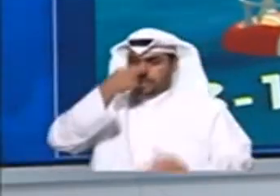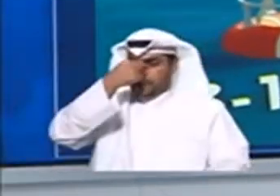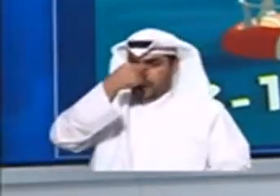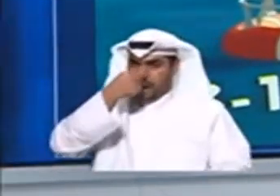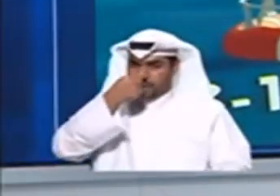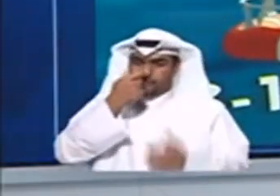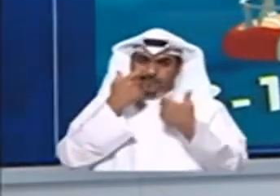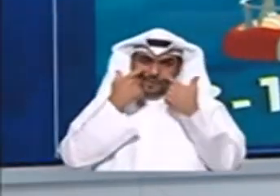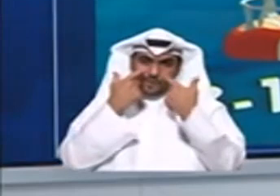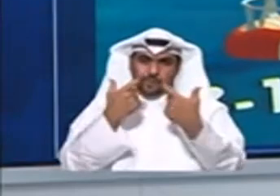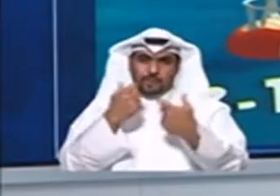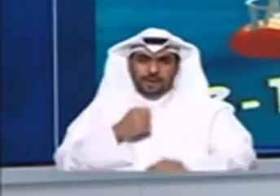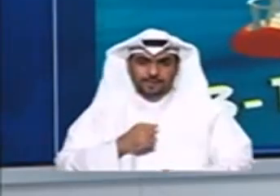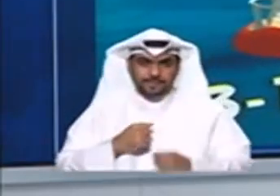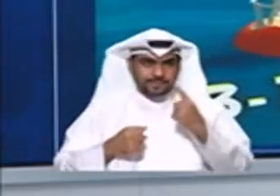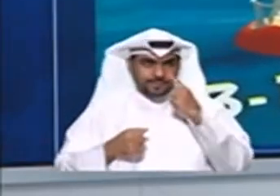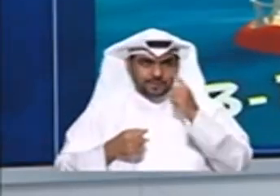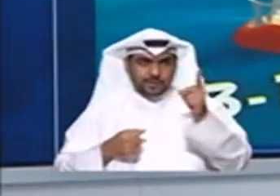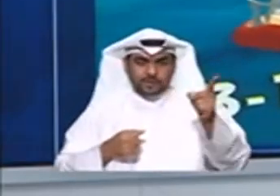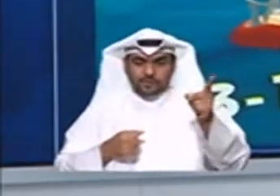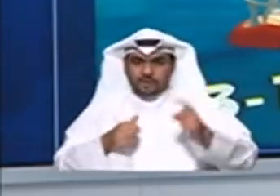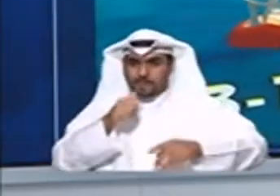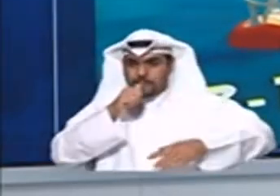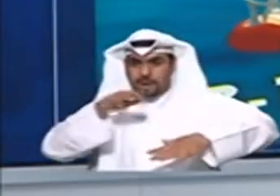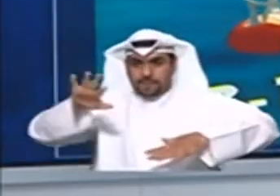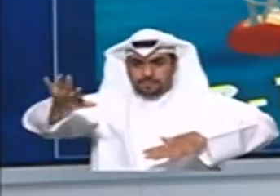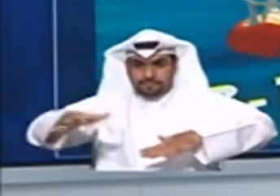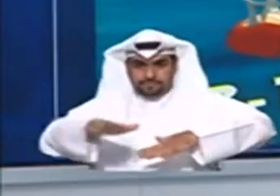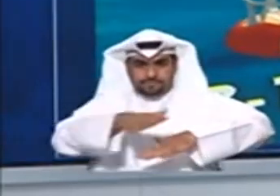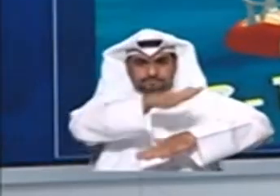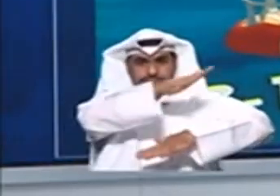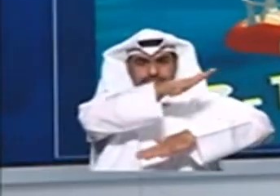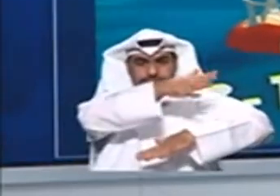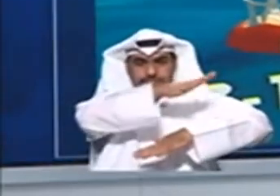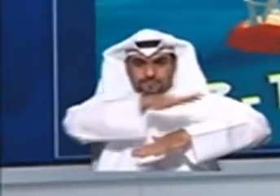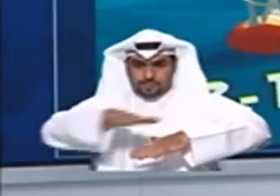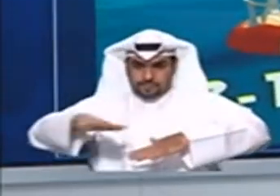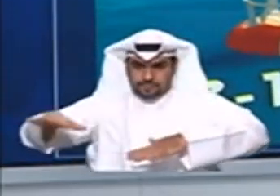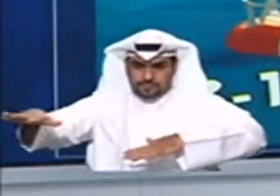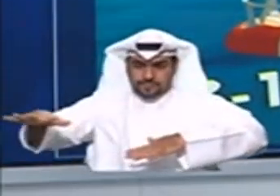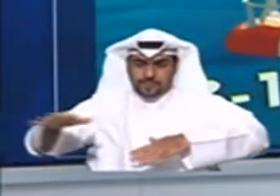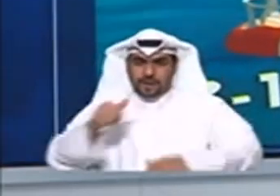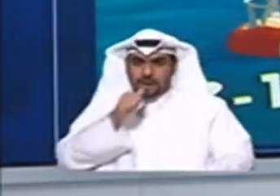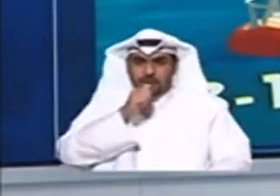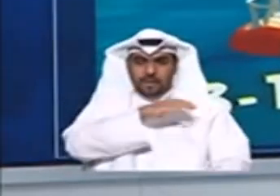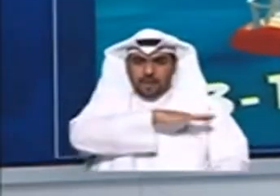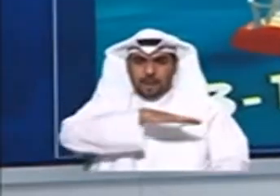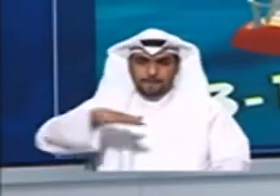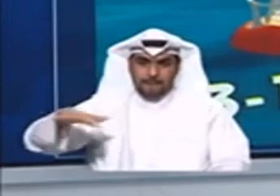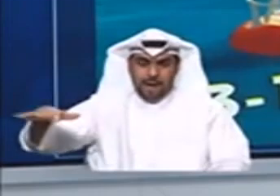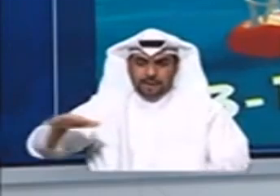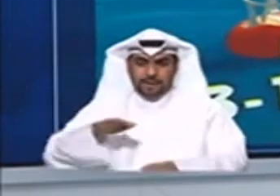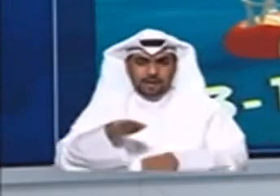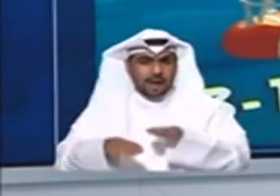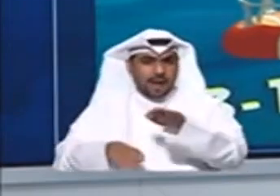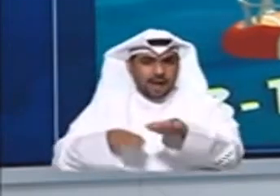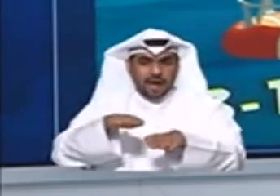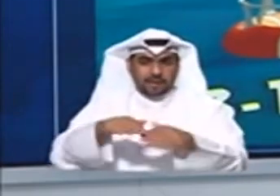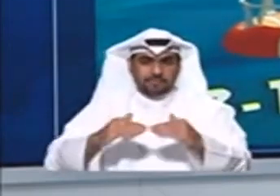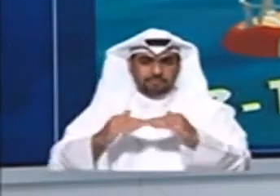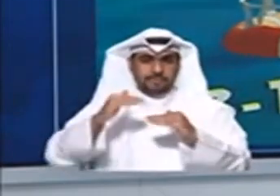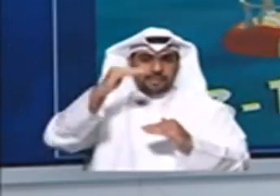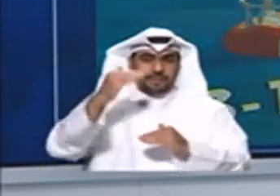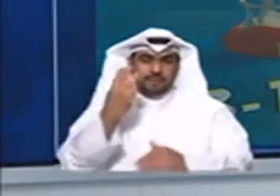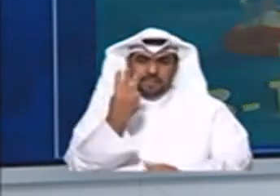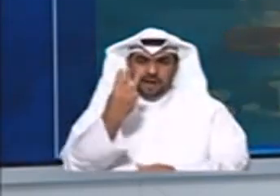راح يكون خفيف إلى معتدل الموج، ويصل ارتفاع الموج ما بين 1 إلى 3 أقدام، مباشر أول أيام الحمل اللي تكون فيه تيارات الماء